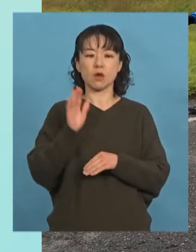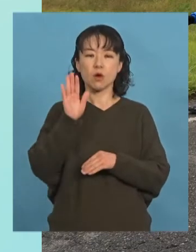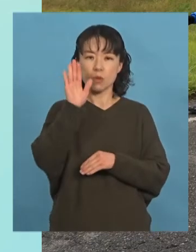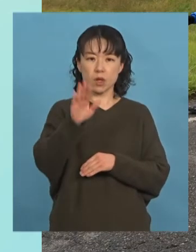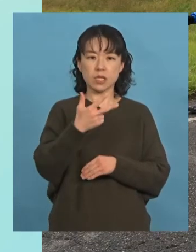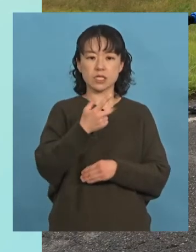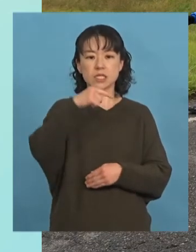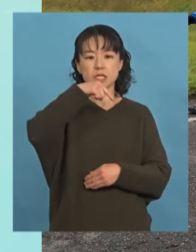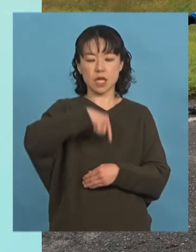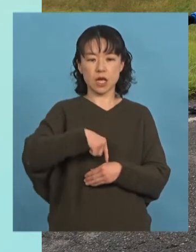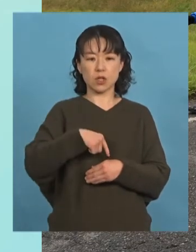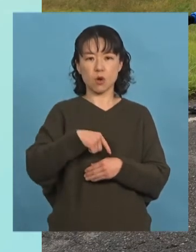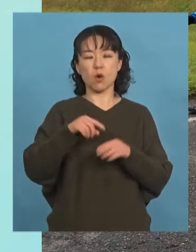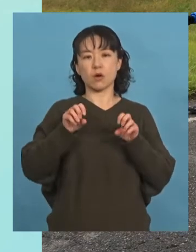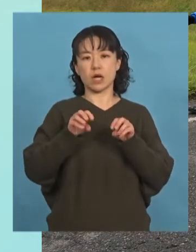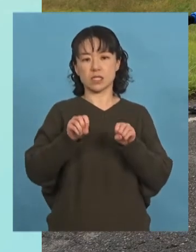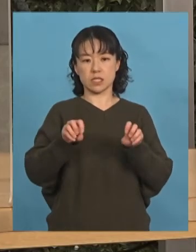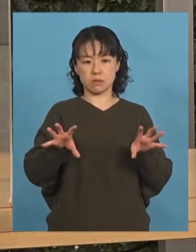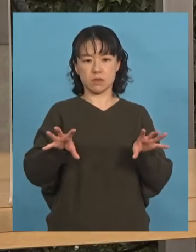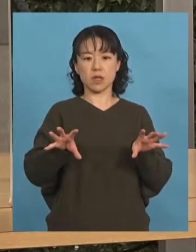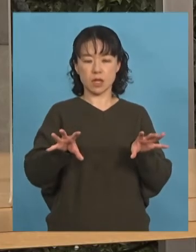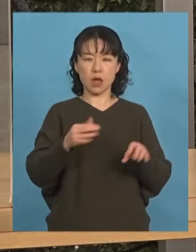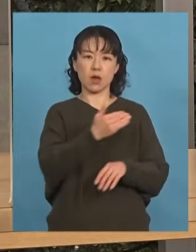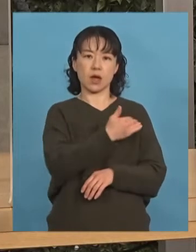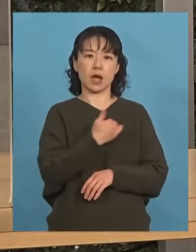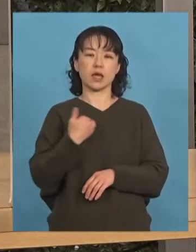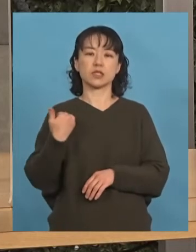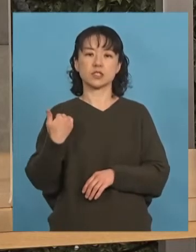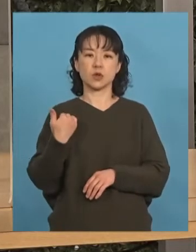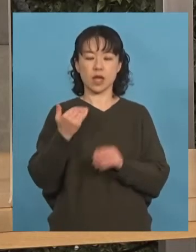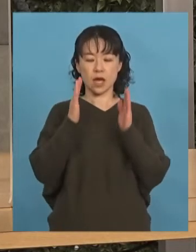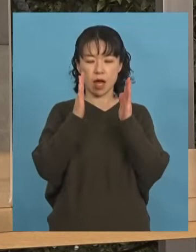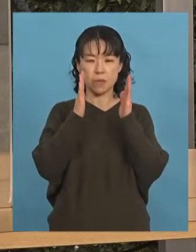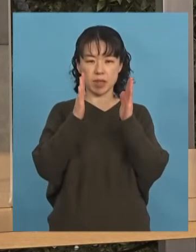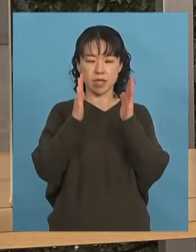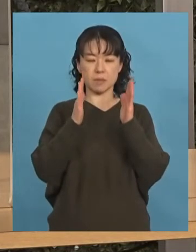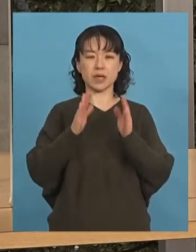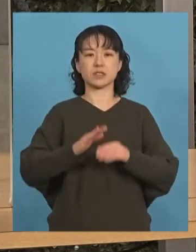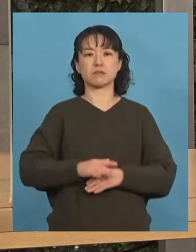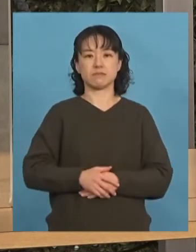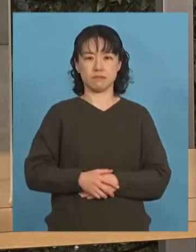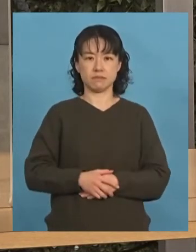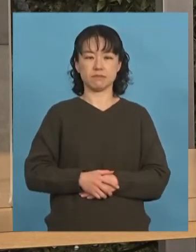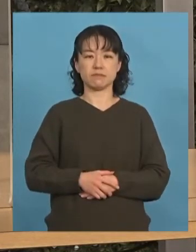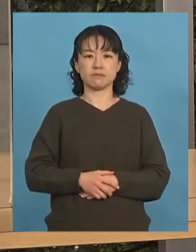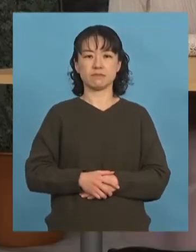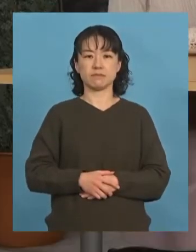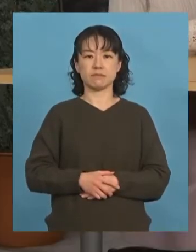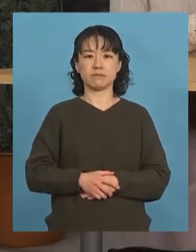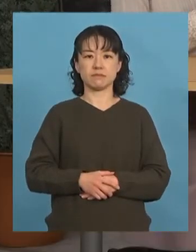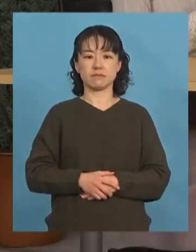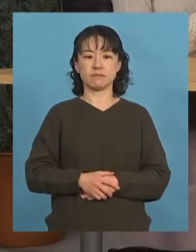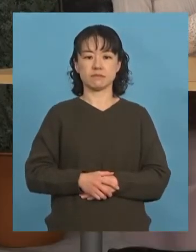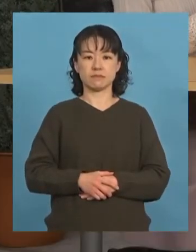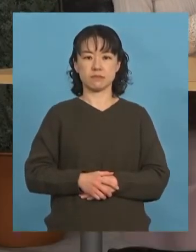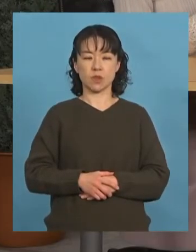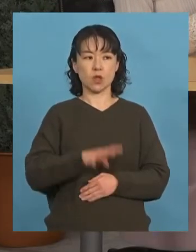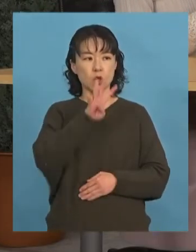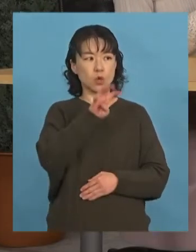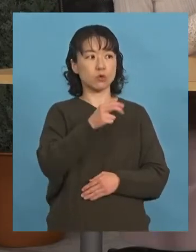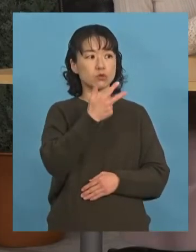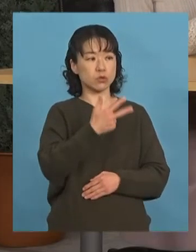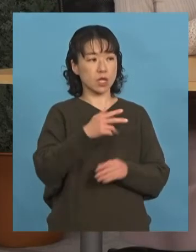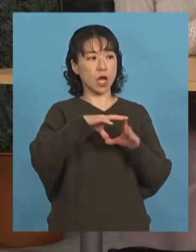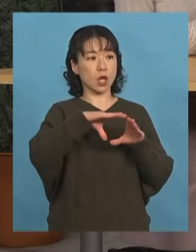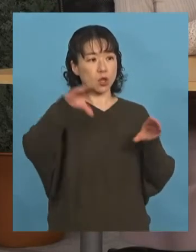を発信に向けて、観光ボランティアガイドの全員一同で頑張っていきたいです。 はい、47都道府